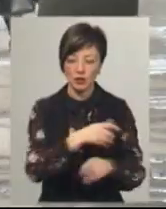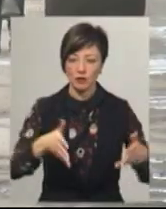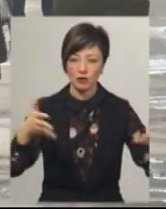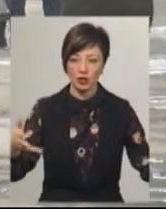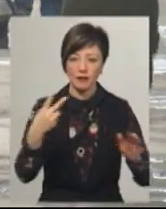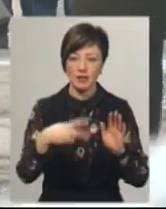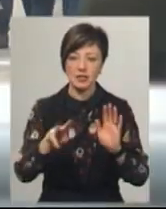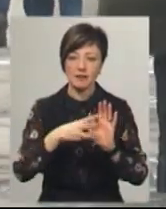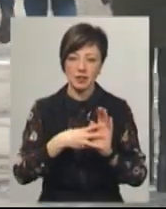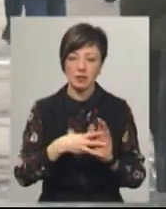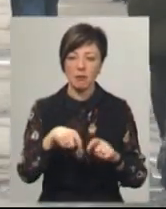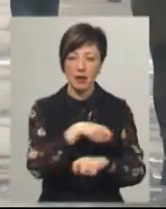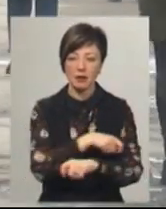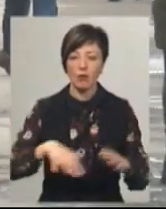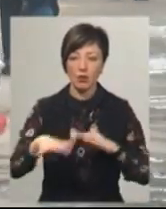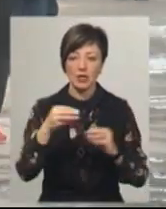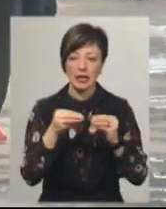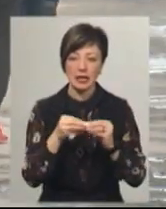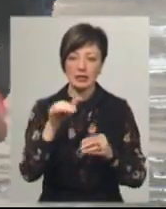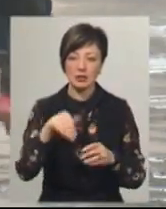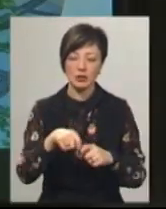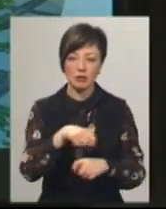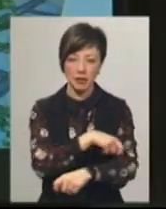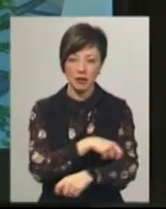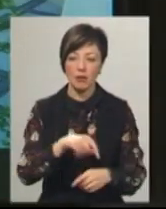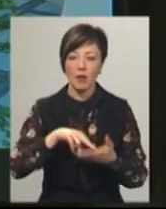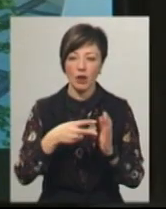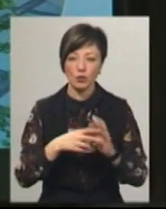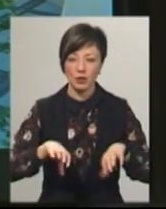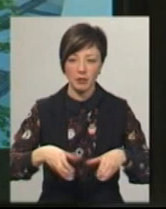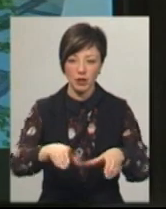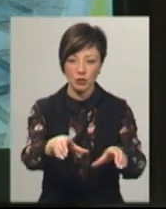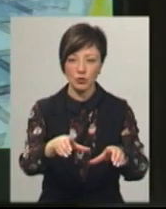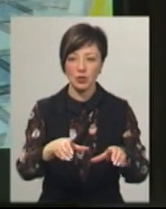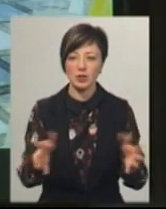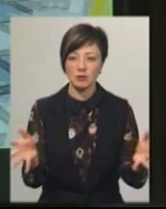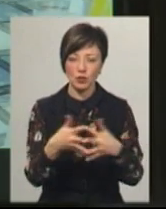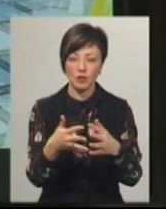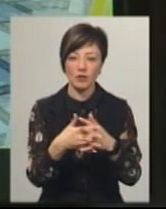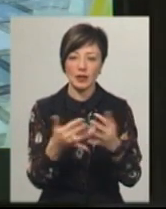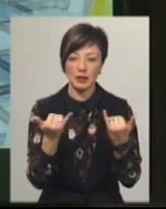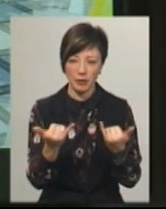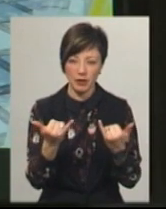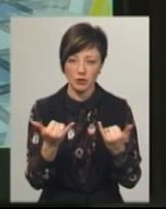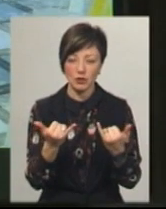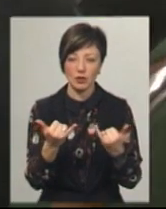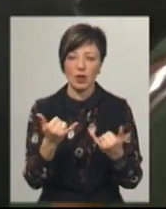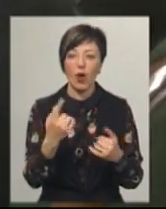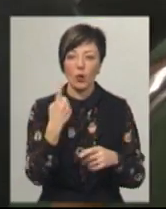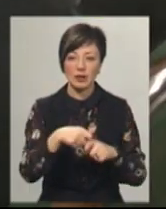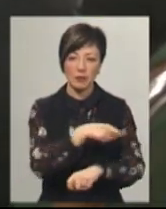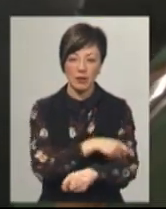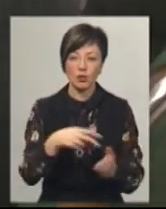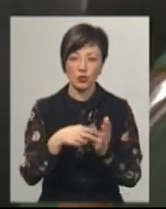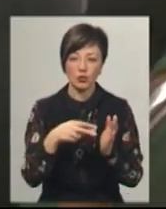вулиця 28 метрів, площа 10 тисяч квадратних метрів, яку планують вимостити плиткою, зміксованою з теперішньою бруківкою. Один квадратний метр